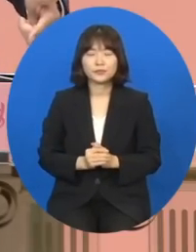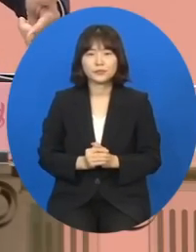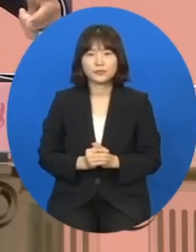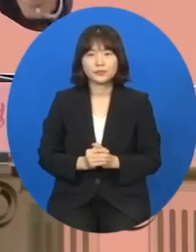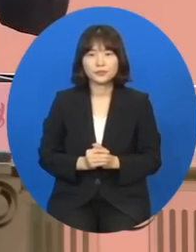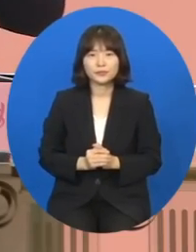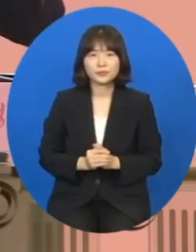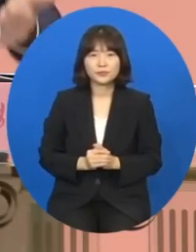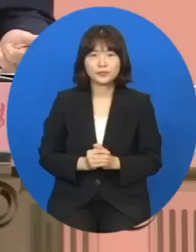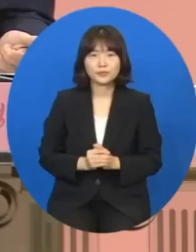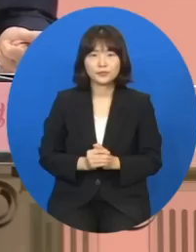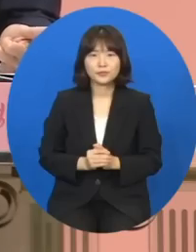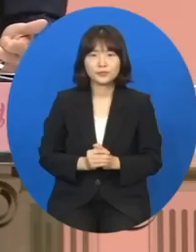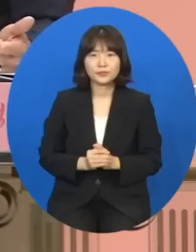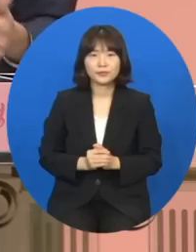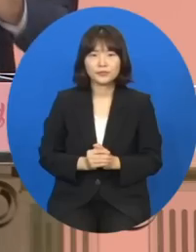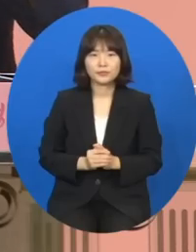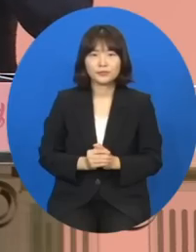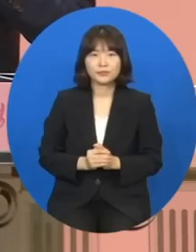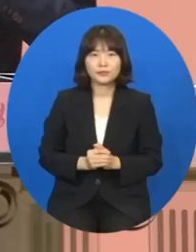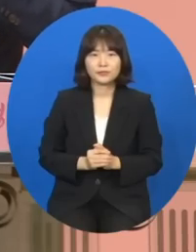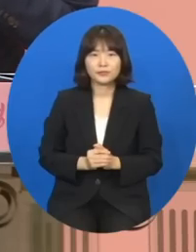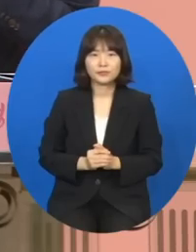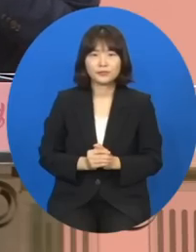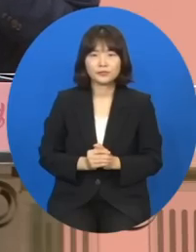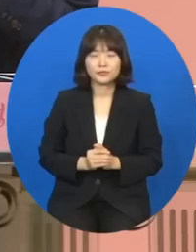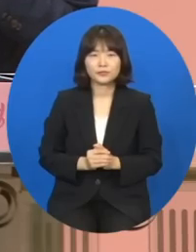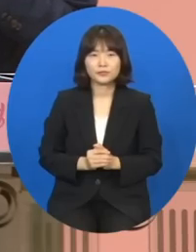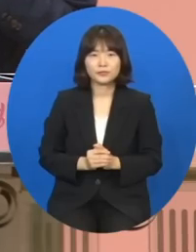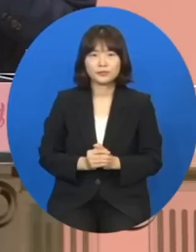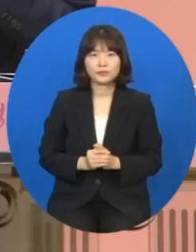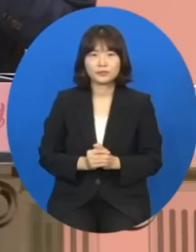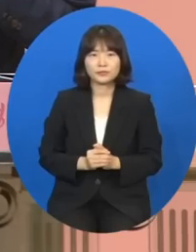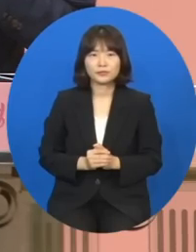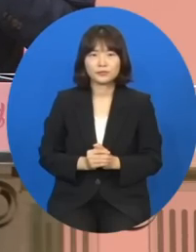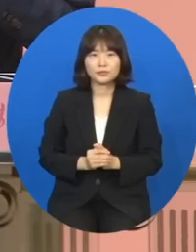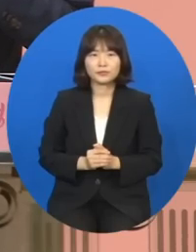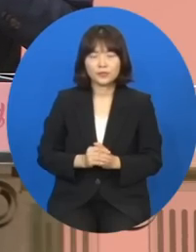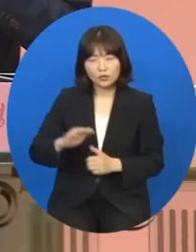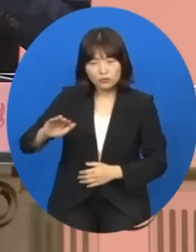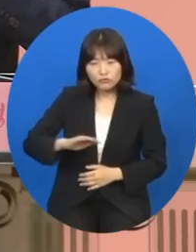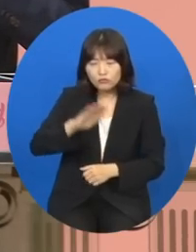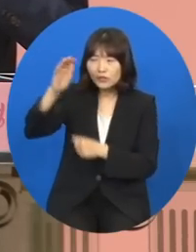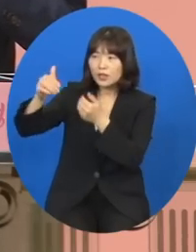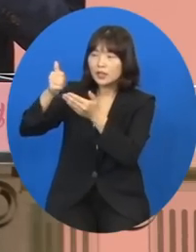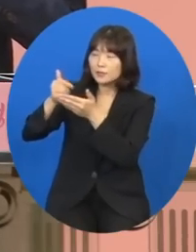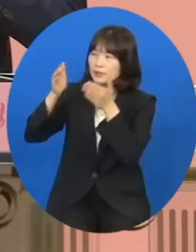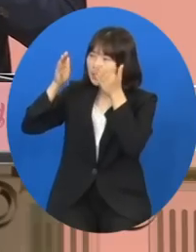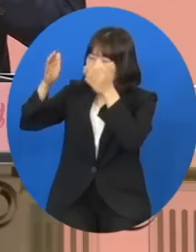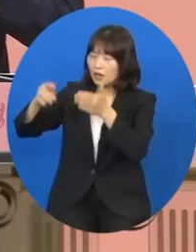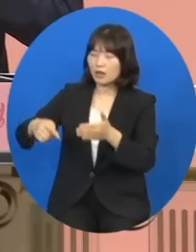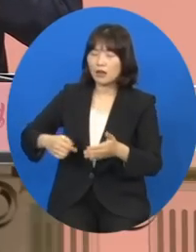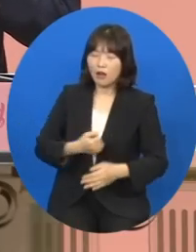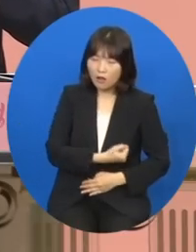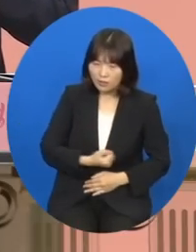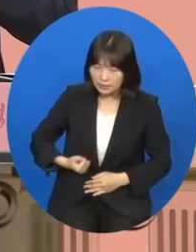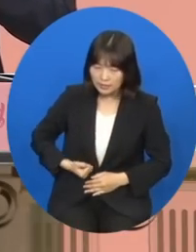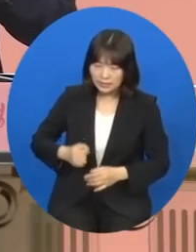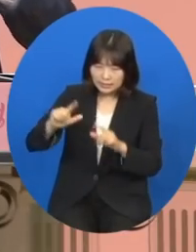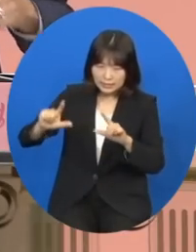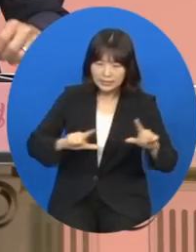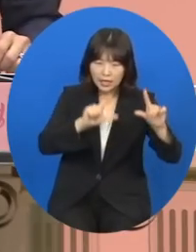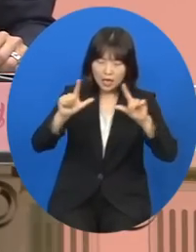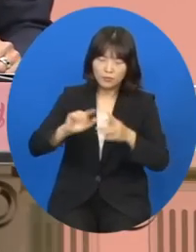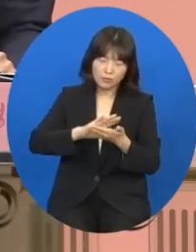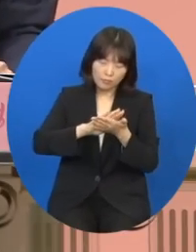qe s 와의 체인 쟁 않게 오토쇼에 뱅 우리의 하나님을 향한 헌신이 삶을 변화시키는